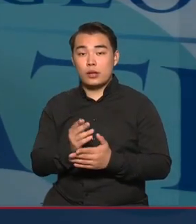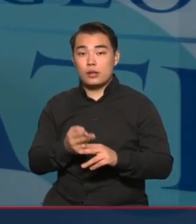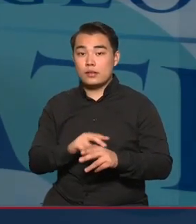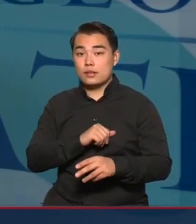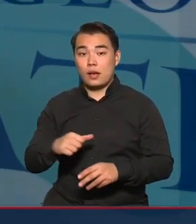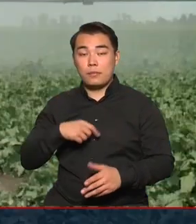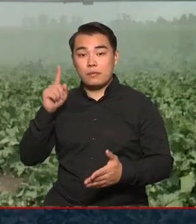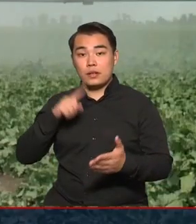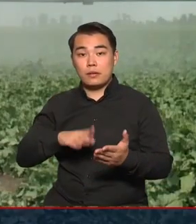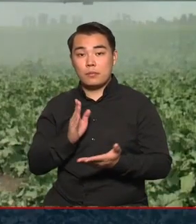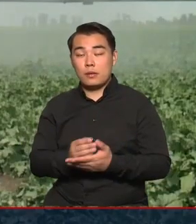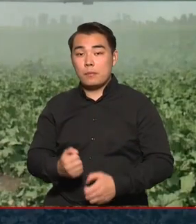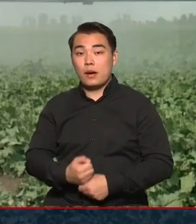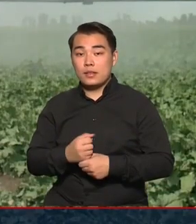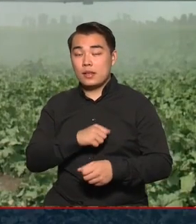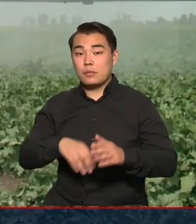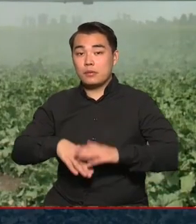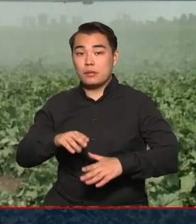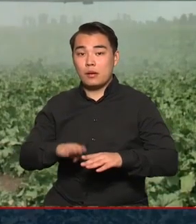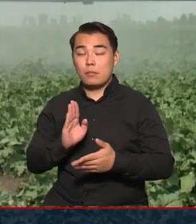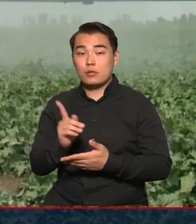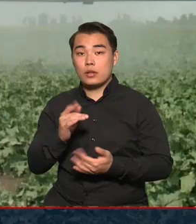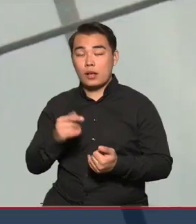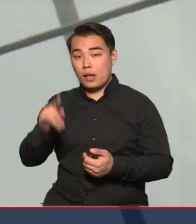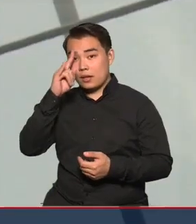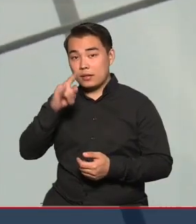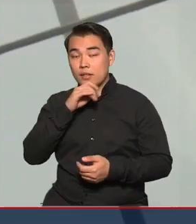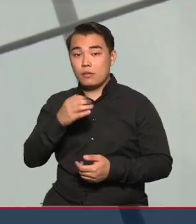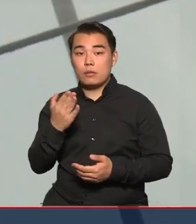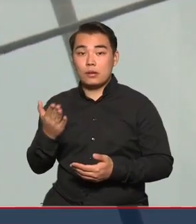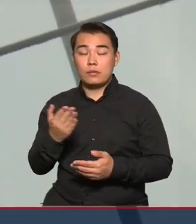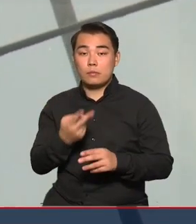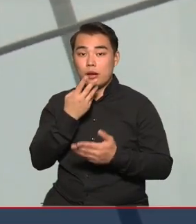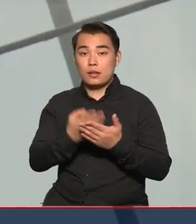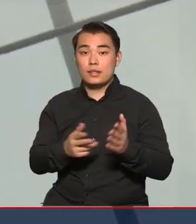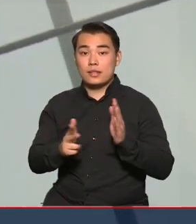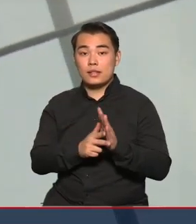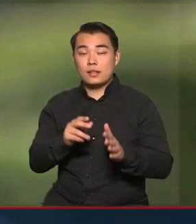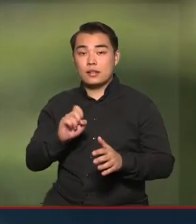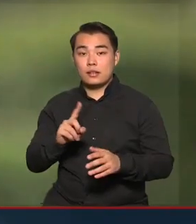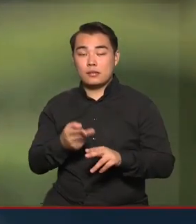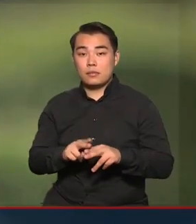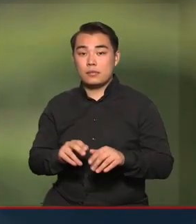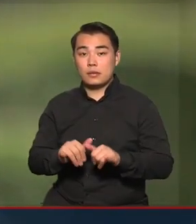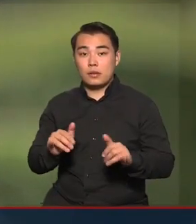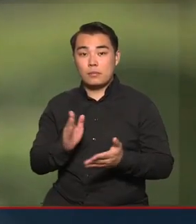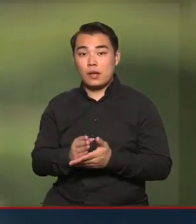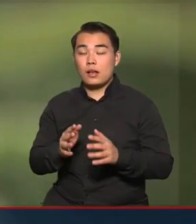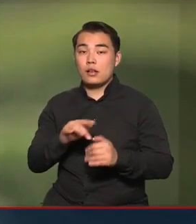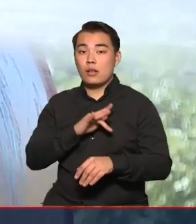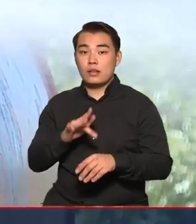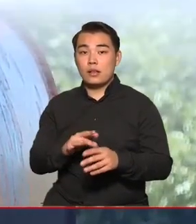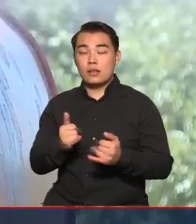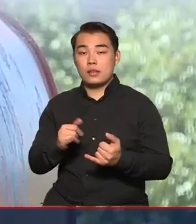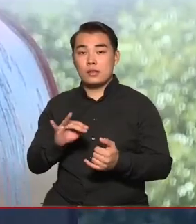басым мен сенемін. Қолда бардың қадыры жоқ. Қазақстан Еуропа елдеріне қарағанда суды 8 есе көп пайдаланады. Қала мен далада су